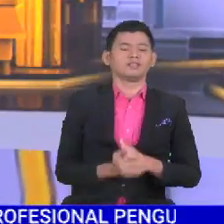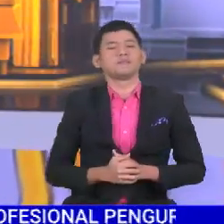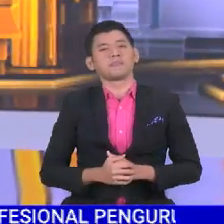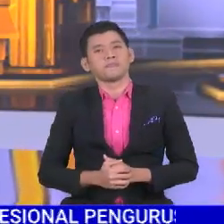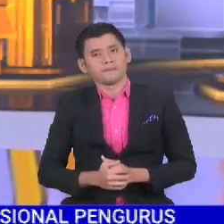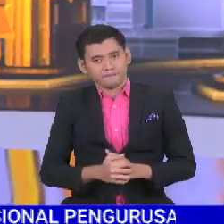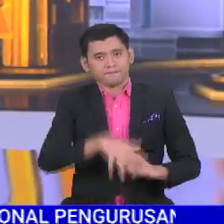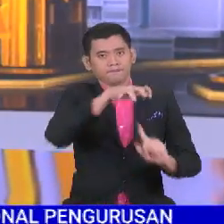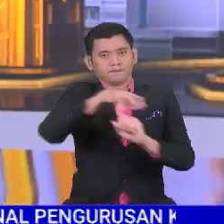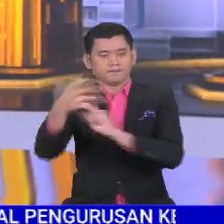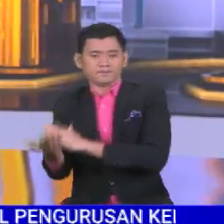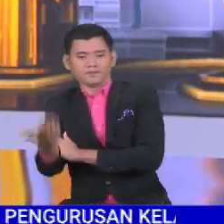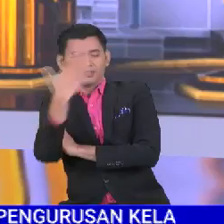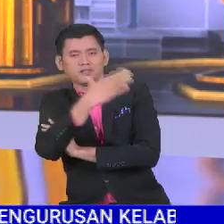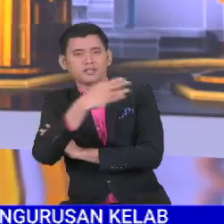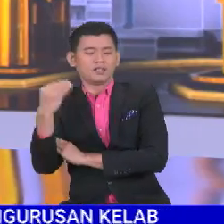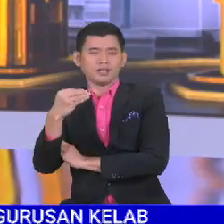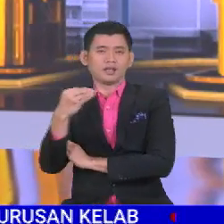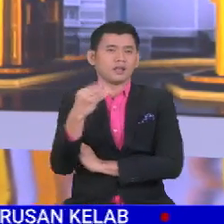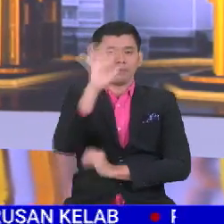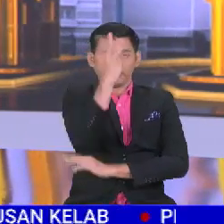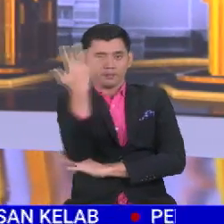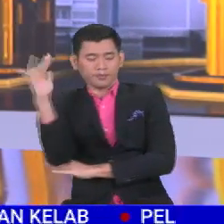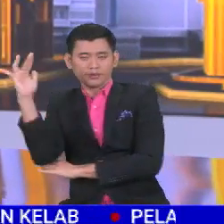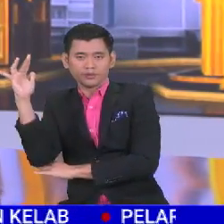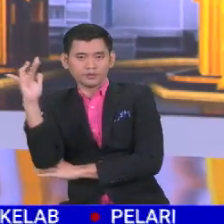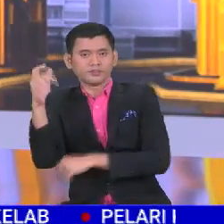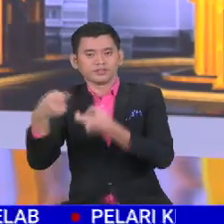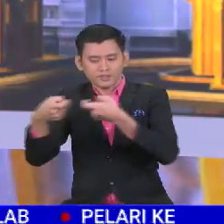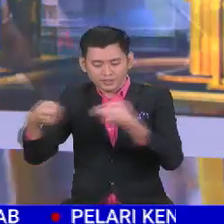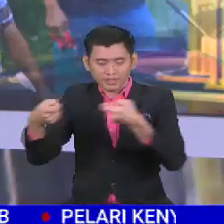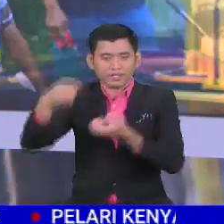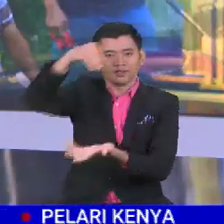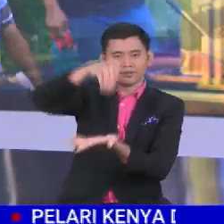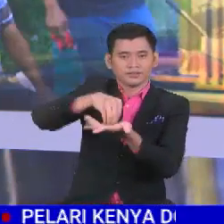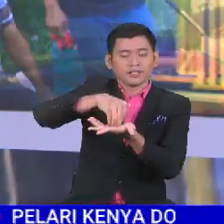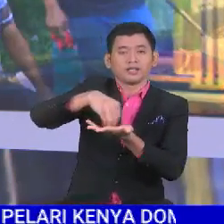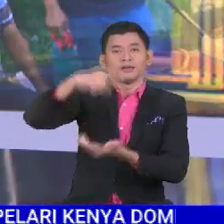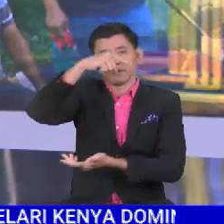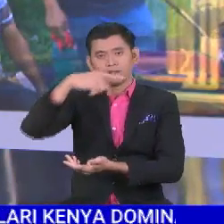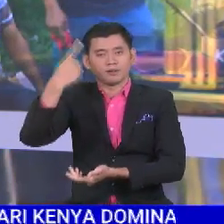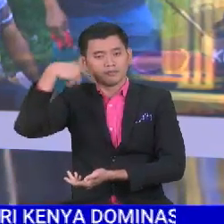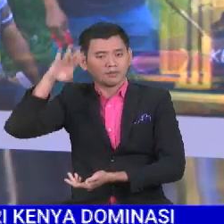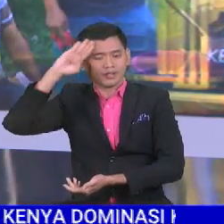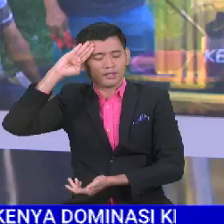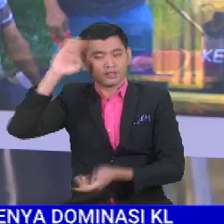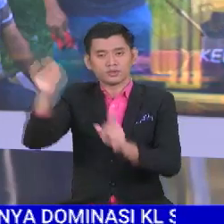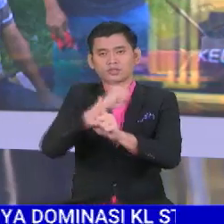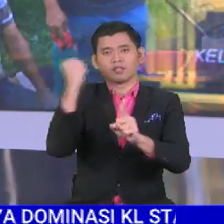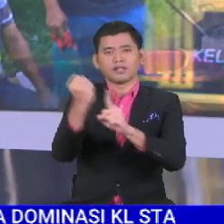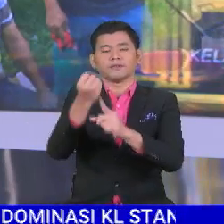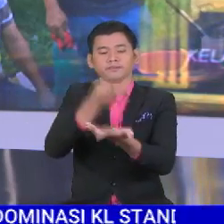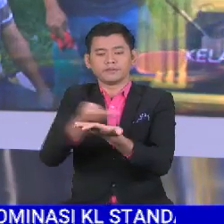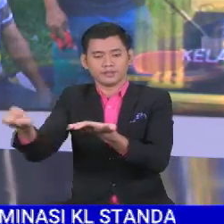Baik, pasar pagi pokok getah atau nut pokok getah di Pau Perlis memberi suasana beli belah berbeza buat